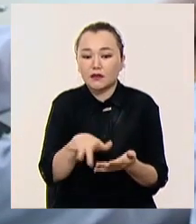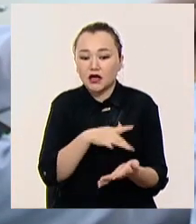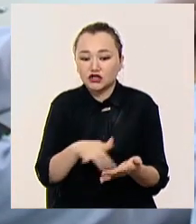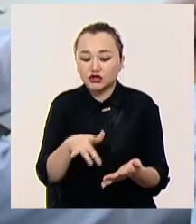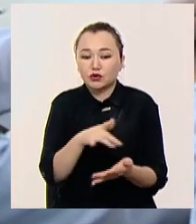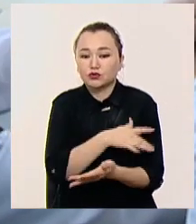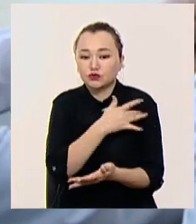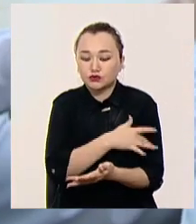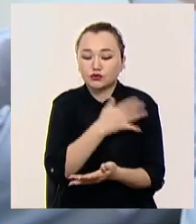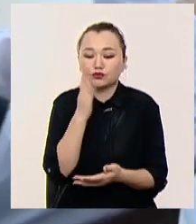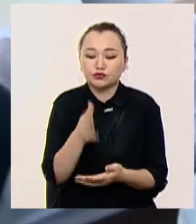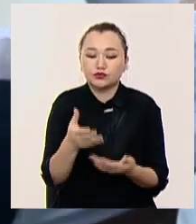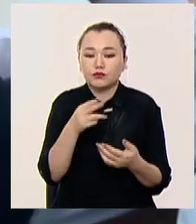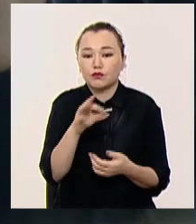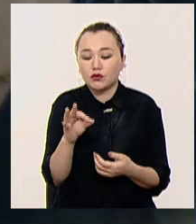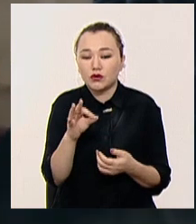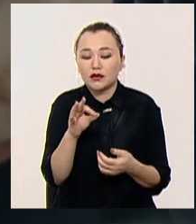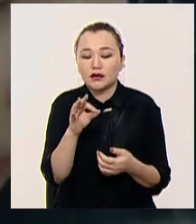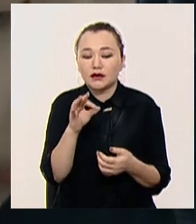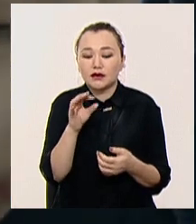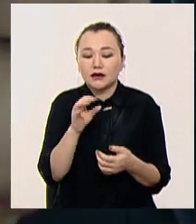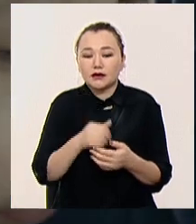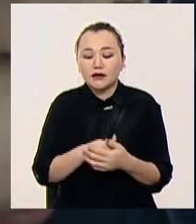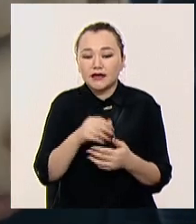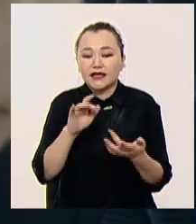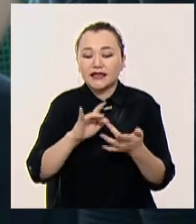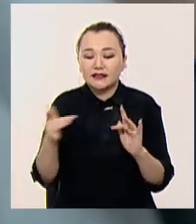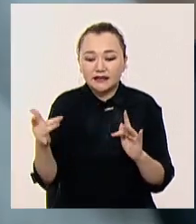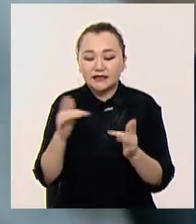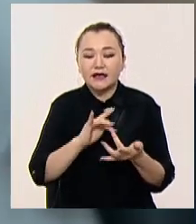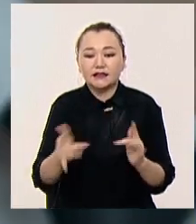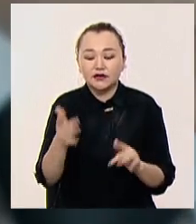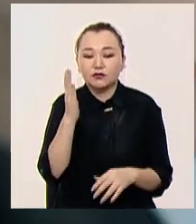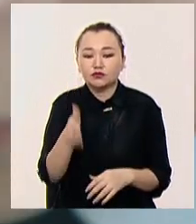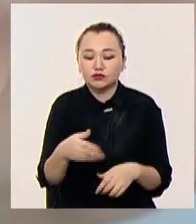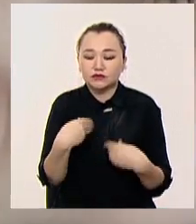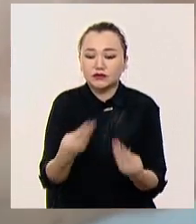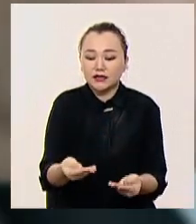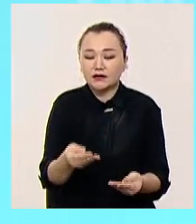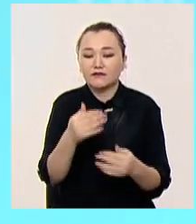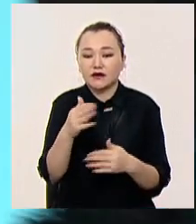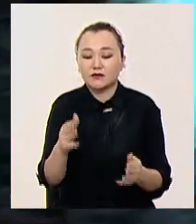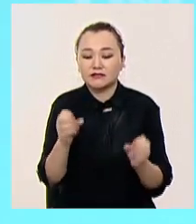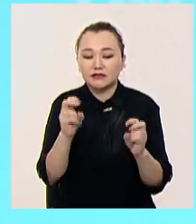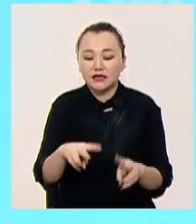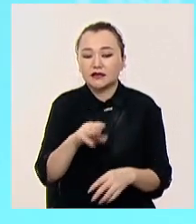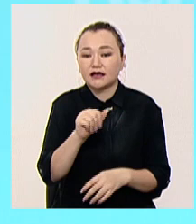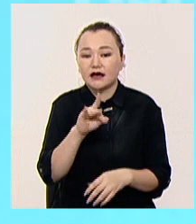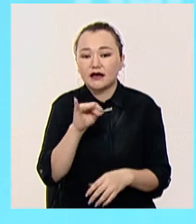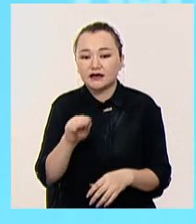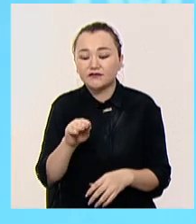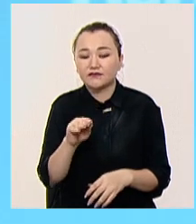представляться услуги по интернету. Интернет будет предоставляться в рамках специального тарифа, который